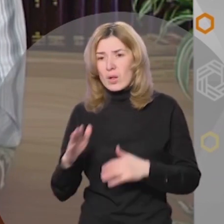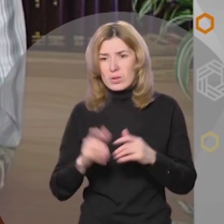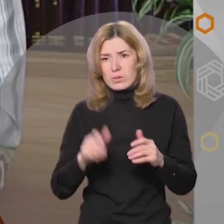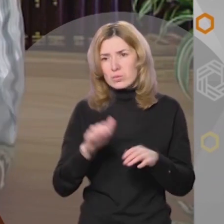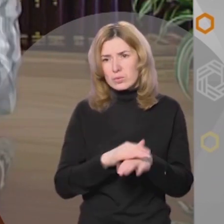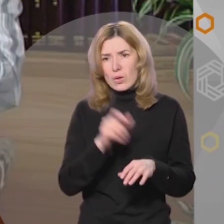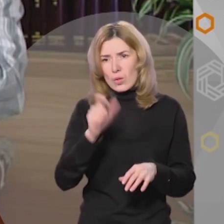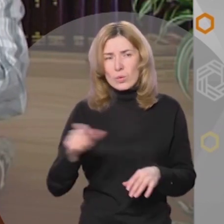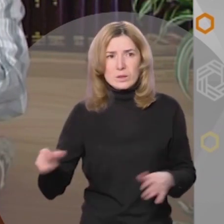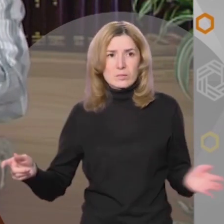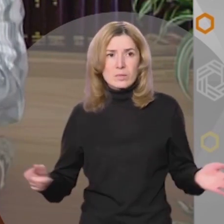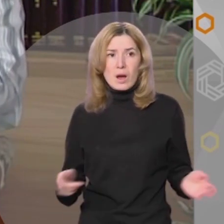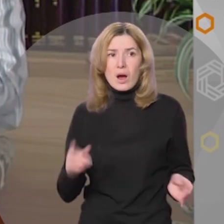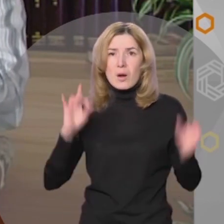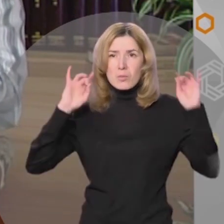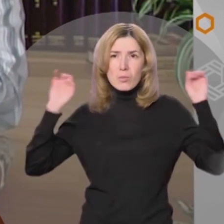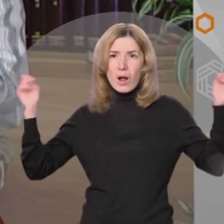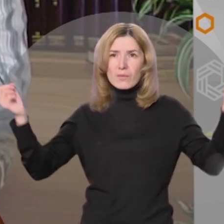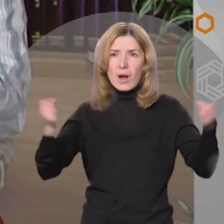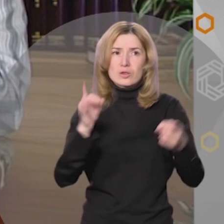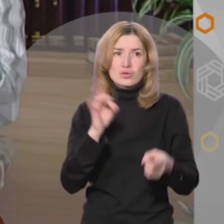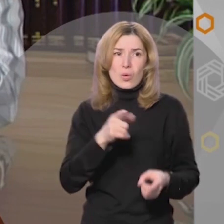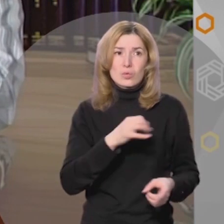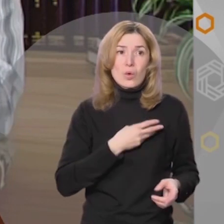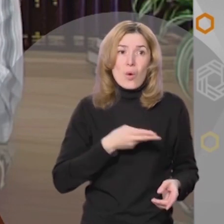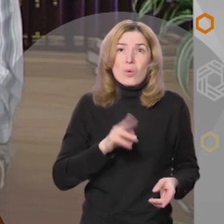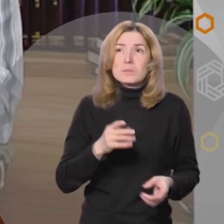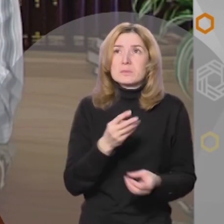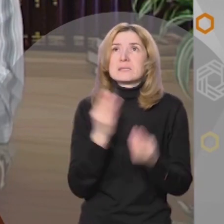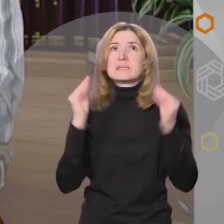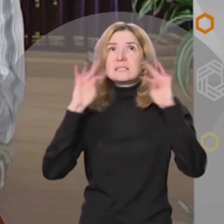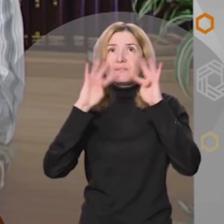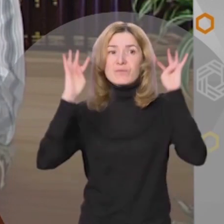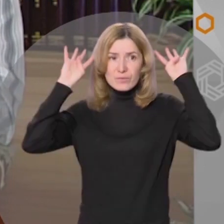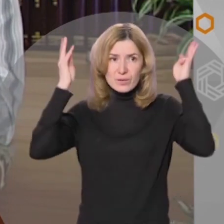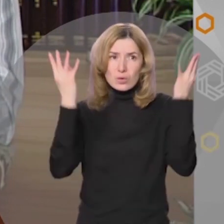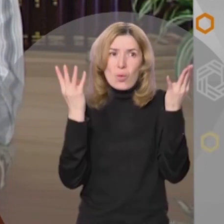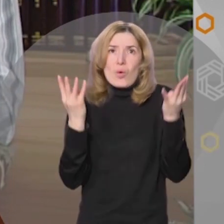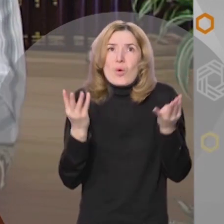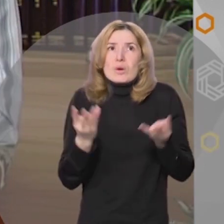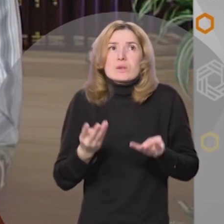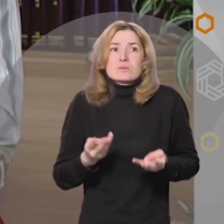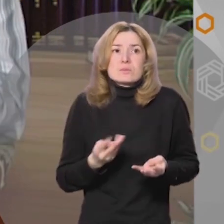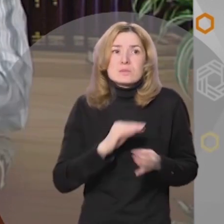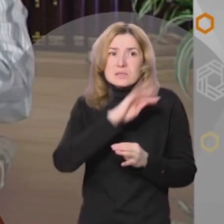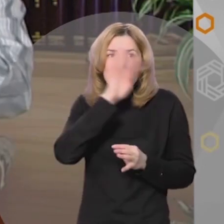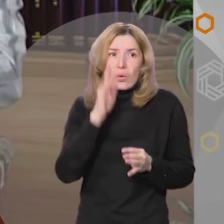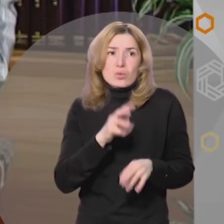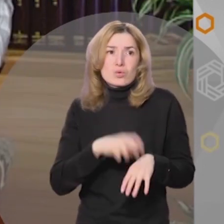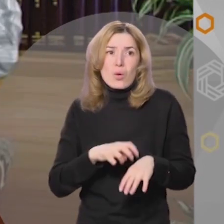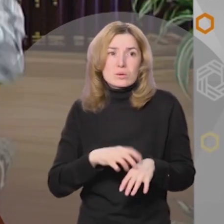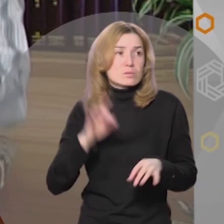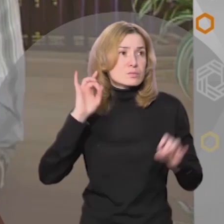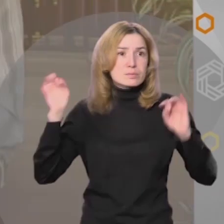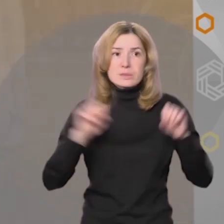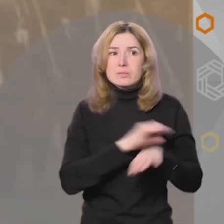людям. Молва о том, что умер святой доктор, как очень часто его называли,